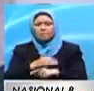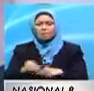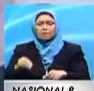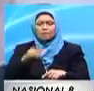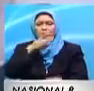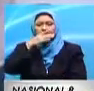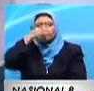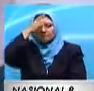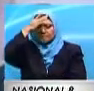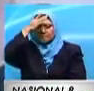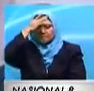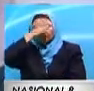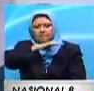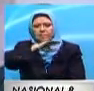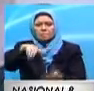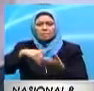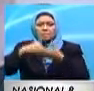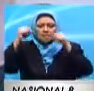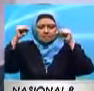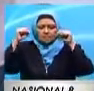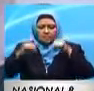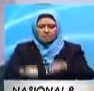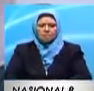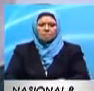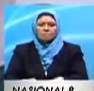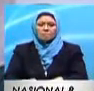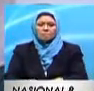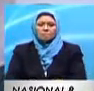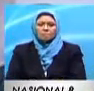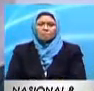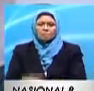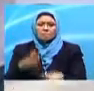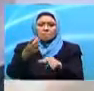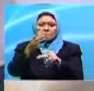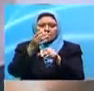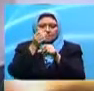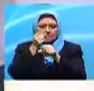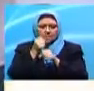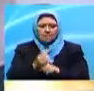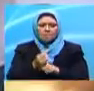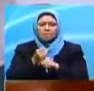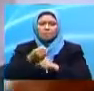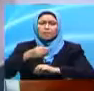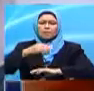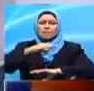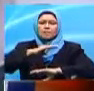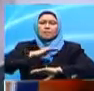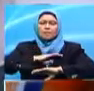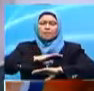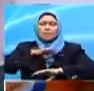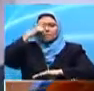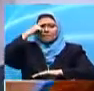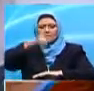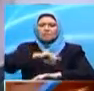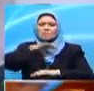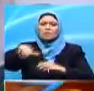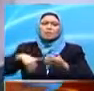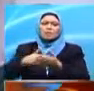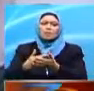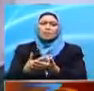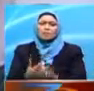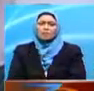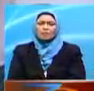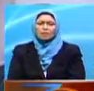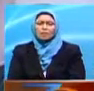dengan ni boleh mendapat satu kepuasanlah bagi kami semuaah